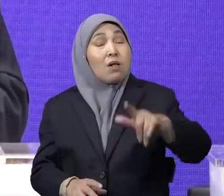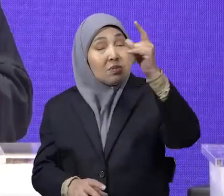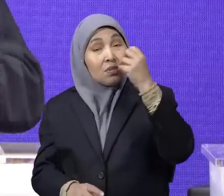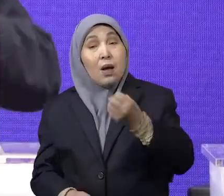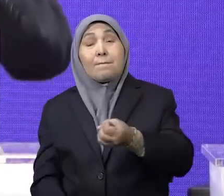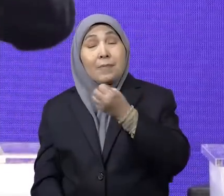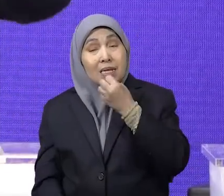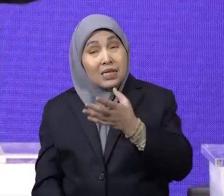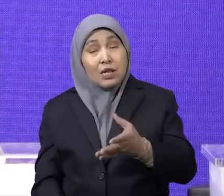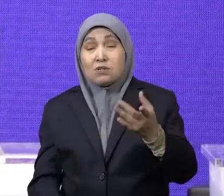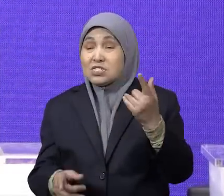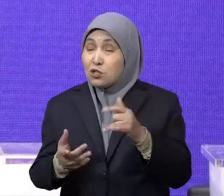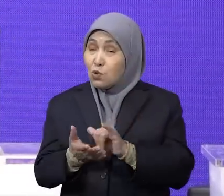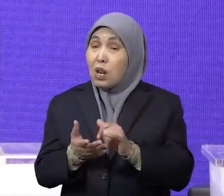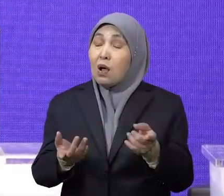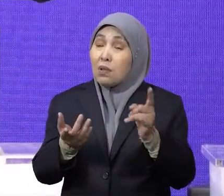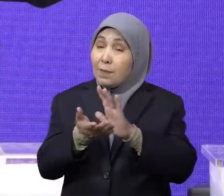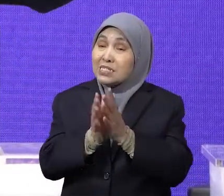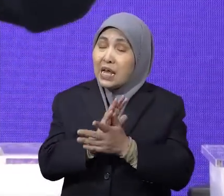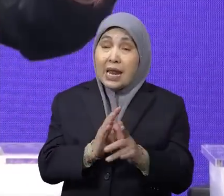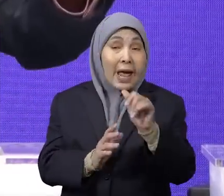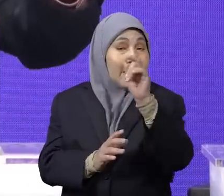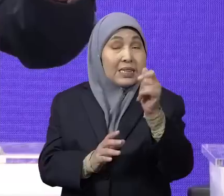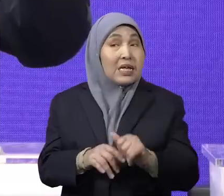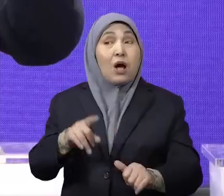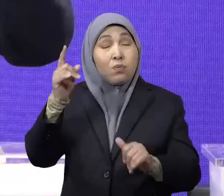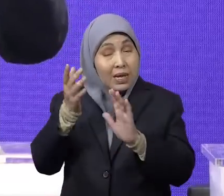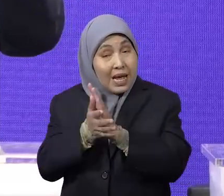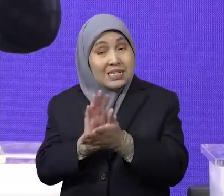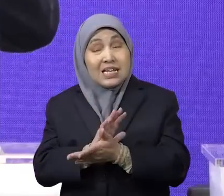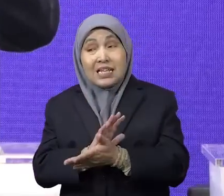Allah yakhluqu ma yasha. Begitulah Allah Taala menjadikan apa sahaja yang dia nak jadikan.